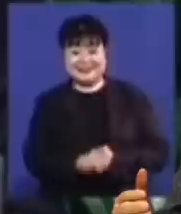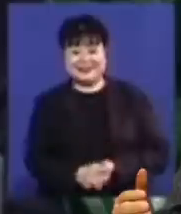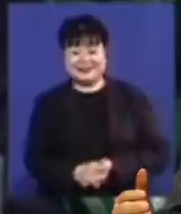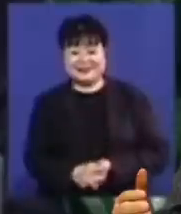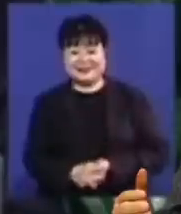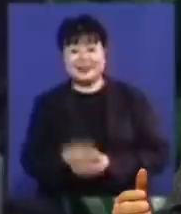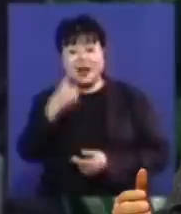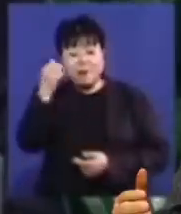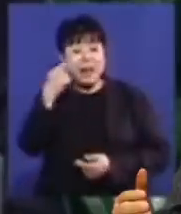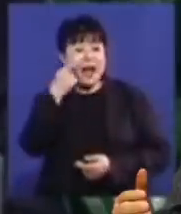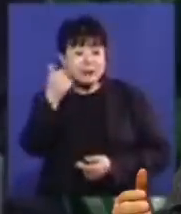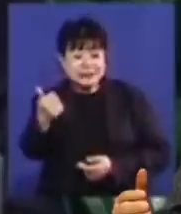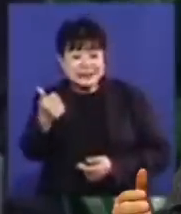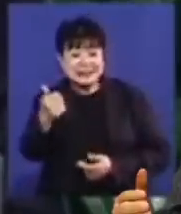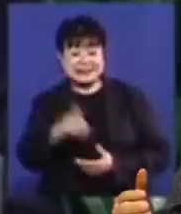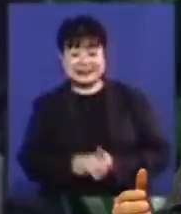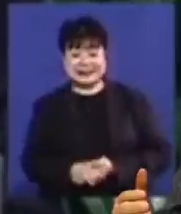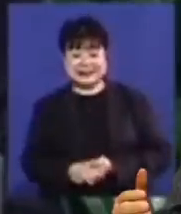어머니 아버지